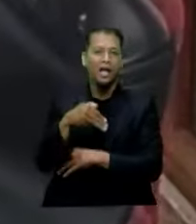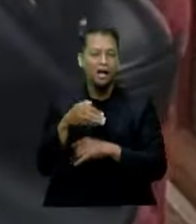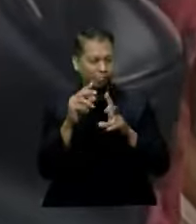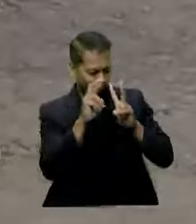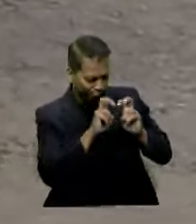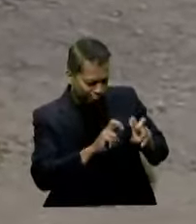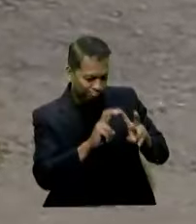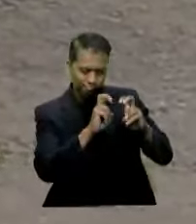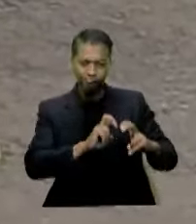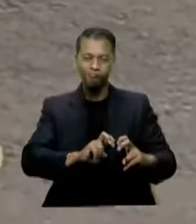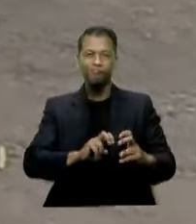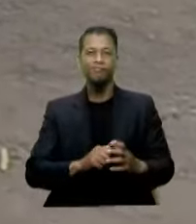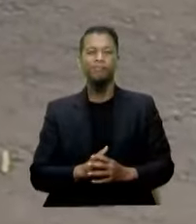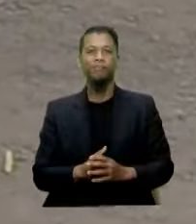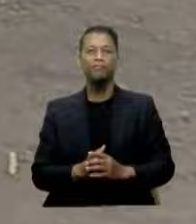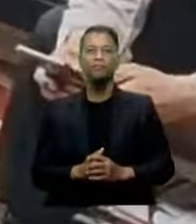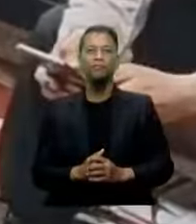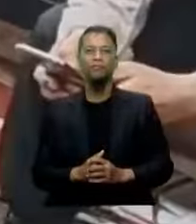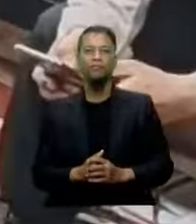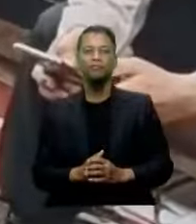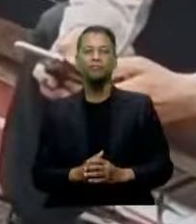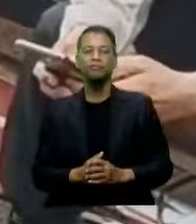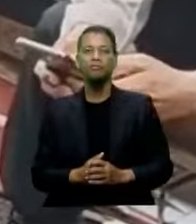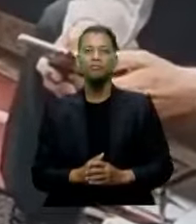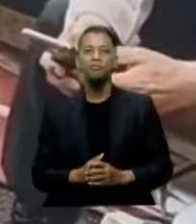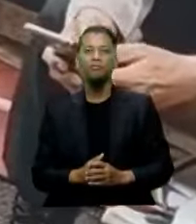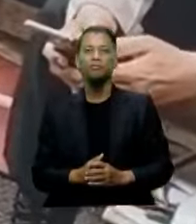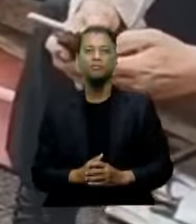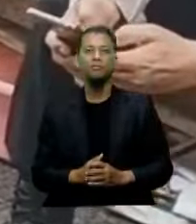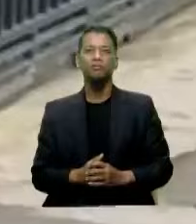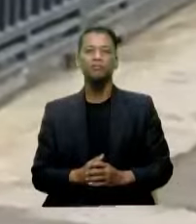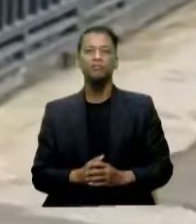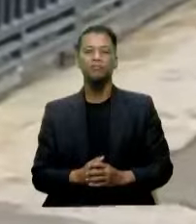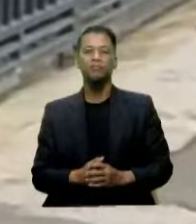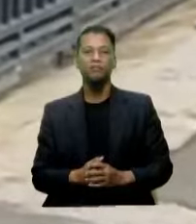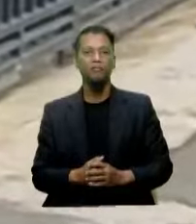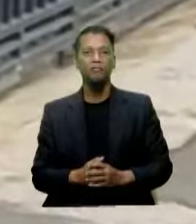Jakarta Timur. Dari Jakarta, Rio Manik, iNews, melaporkan.